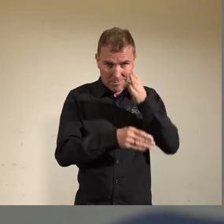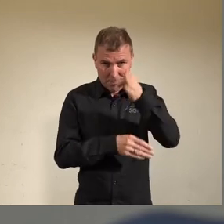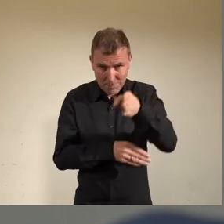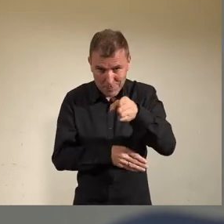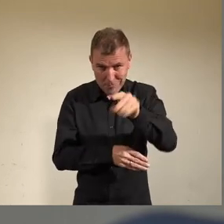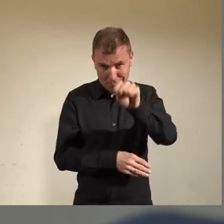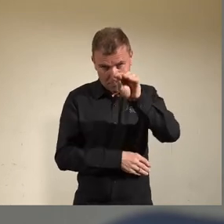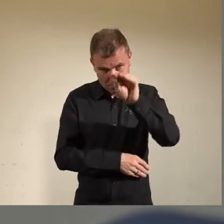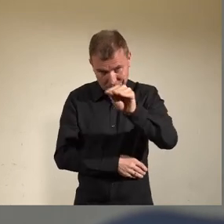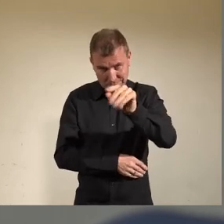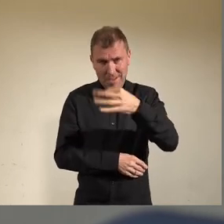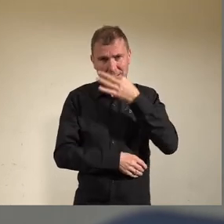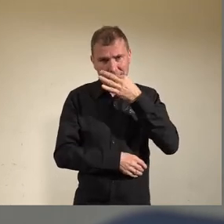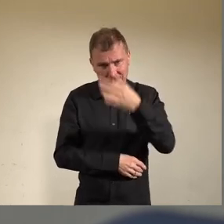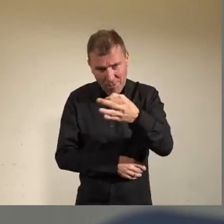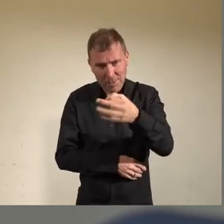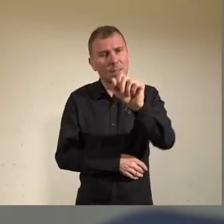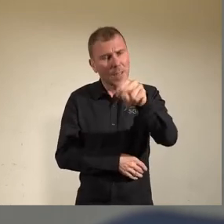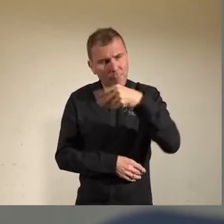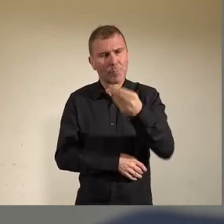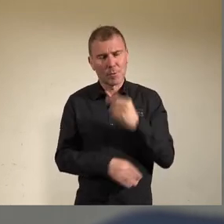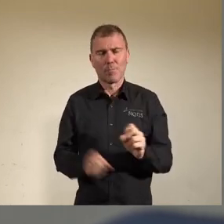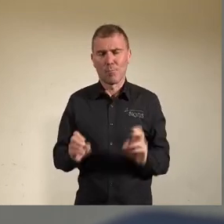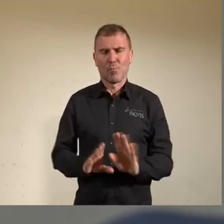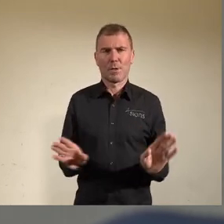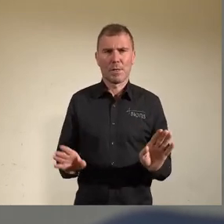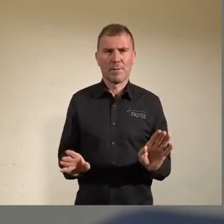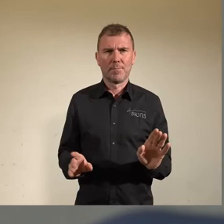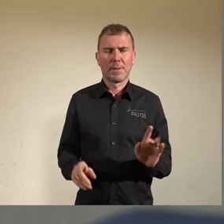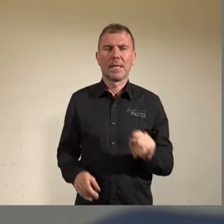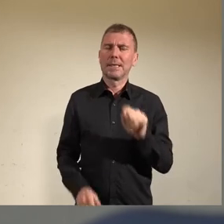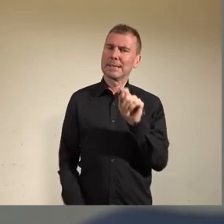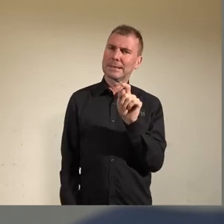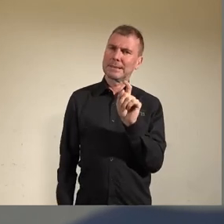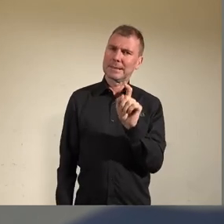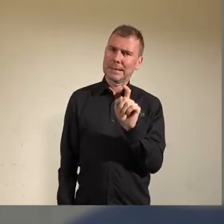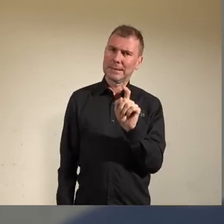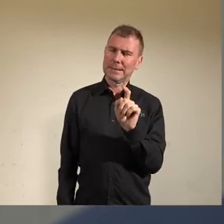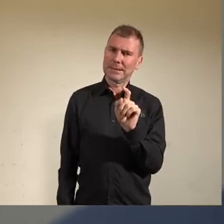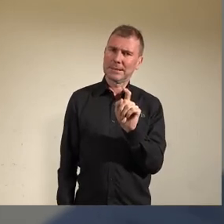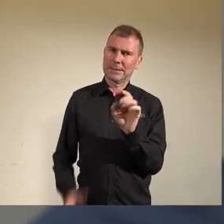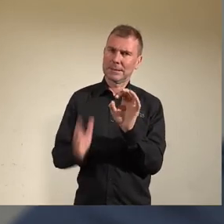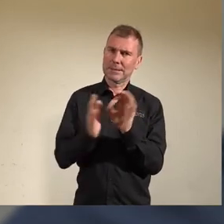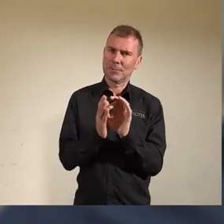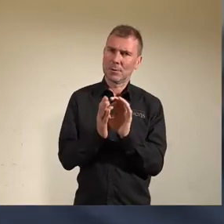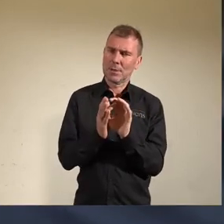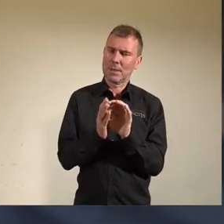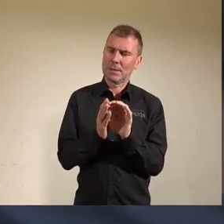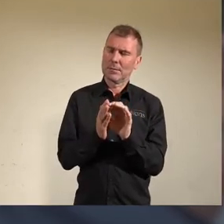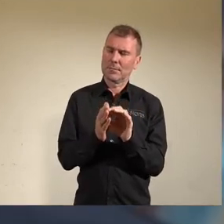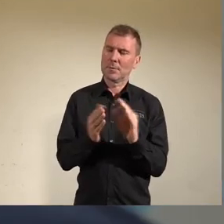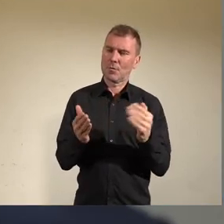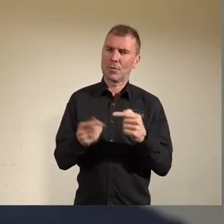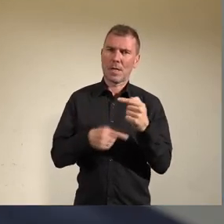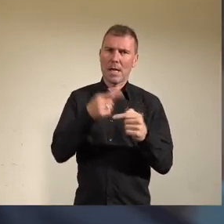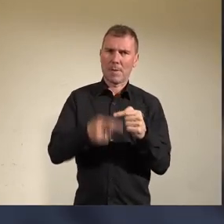und Sie danach fragt. Das halte ich für eine Vorgehensweise, die Sie